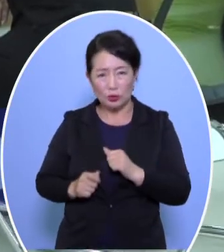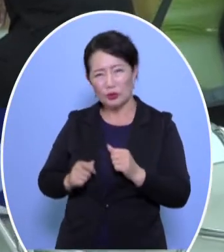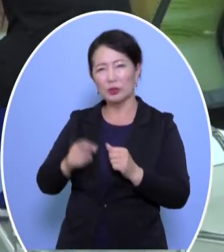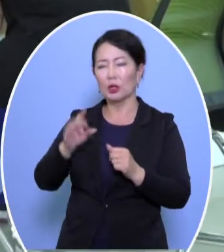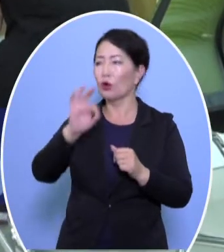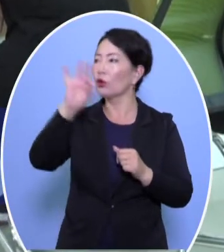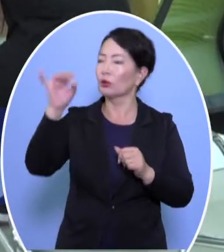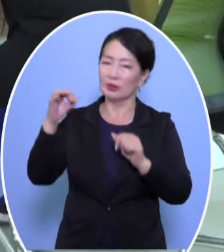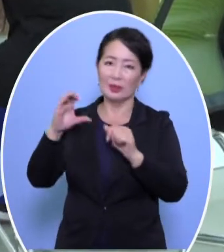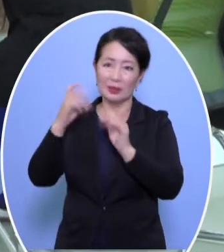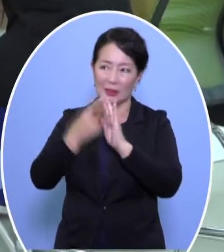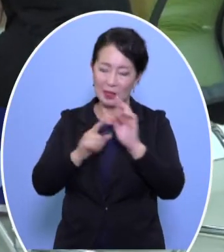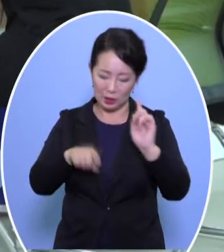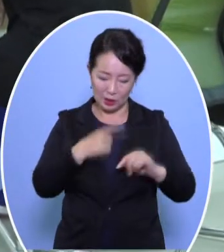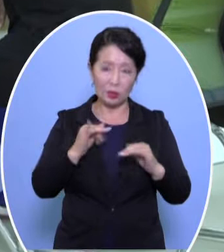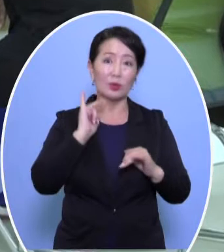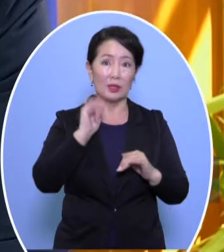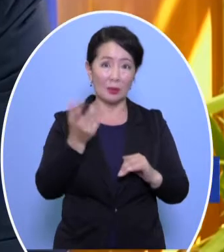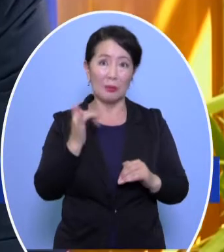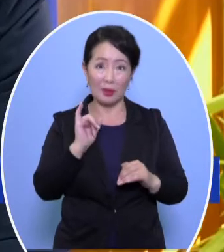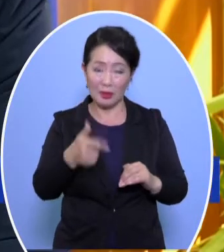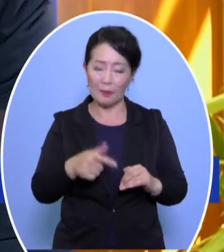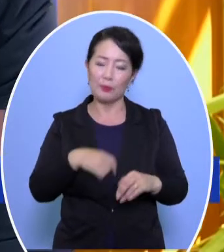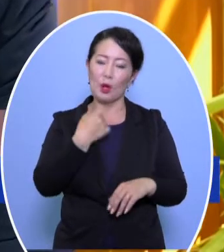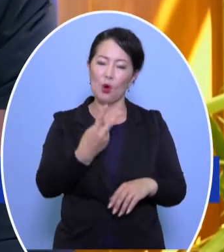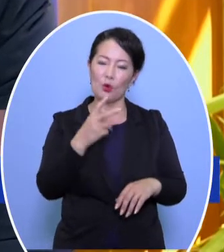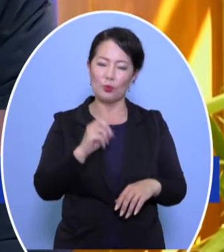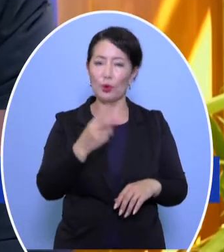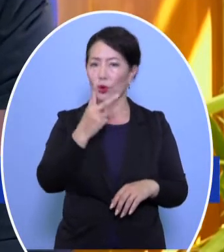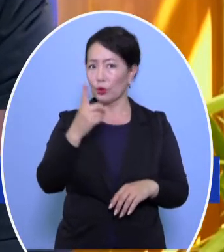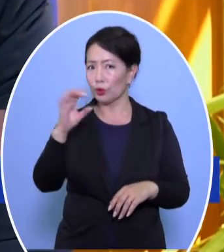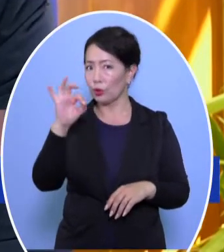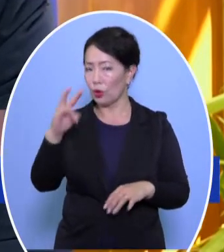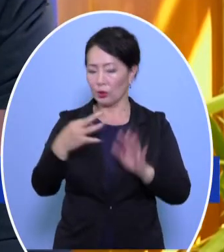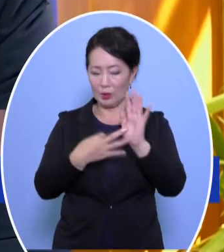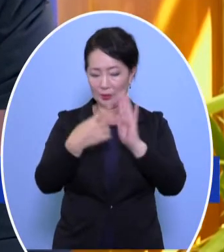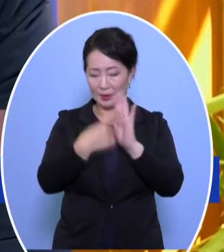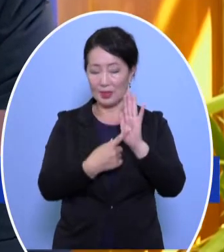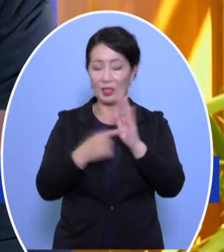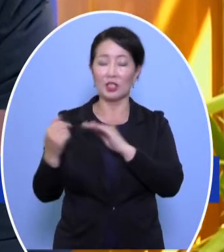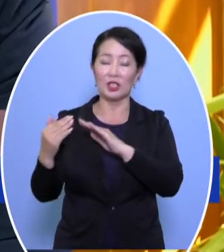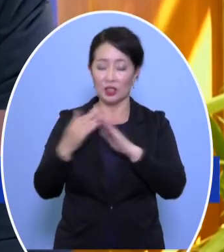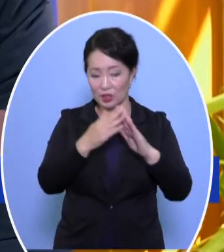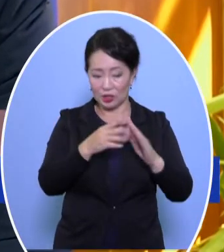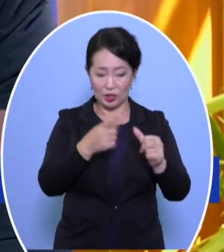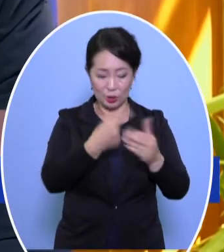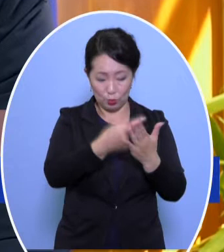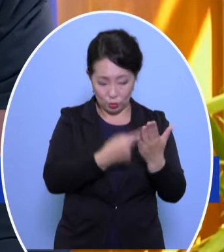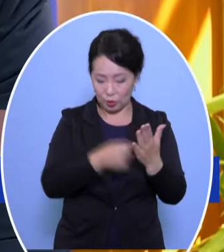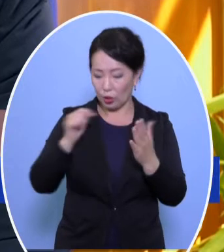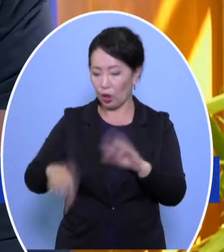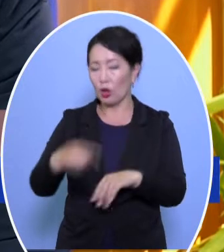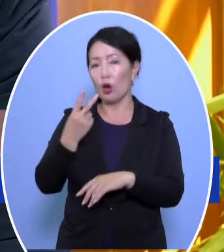бол нэлээд бусад саруудыг бол нэлээд өндөр тоотой хийгддэг. За 2021 оны 8 дугаар сард хийгдсэн шилж төлөвлөгөөний